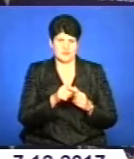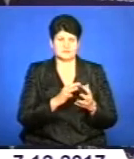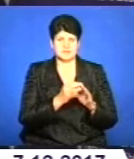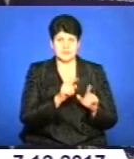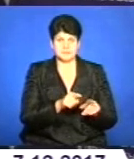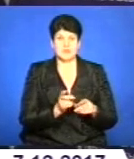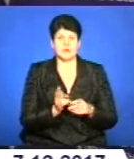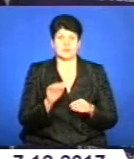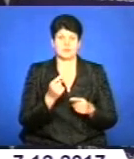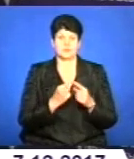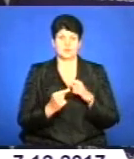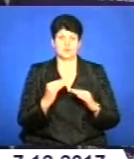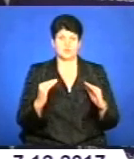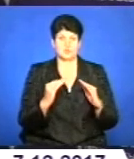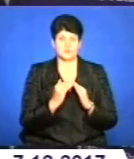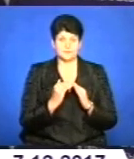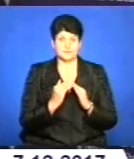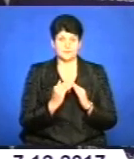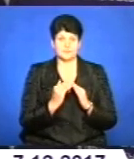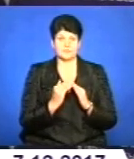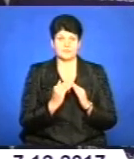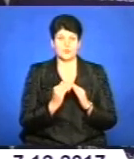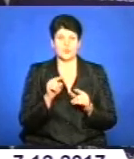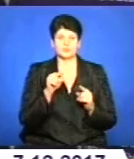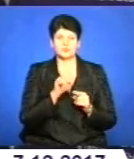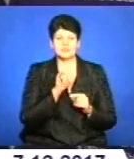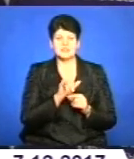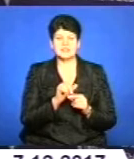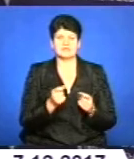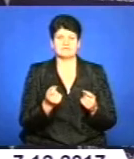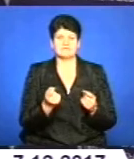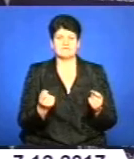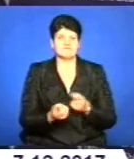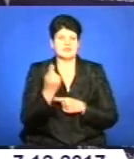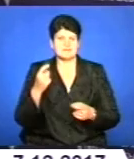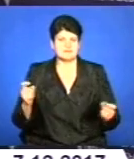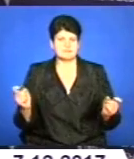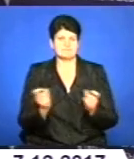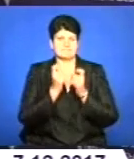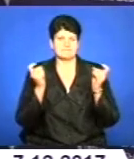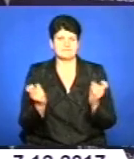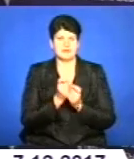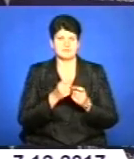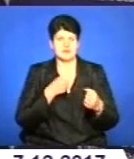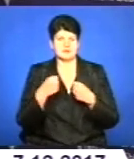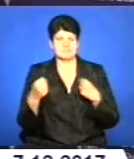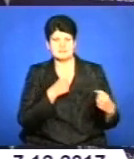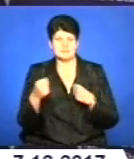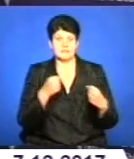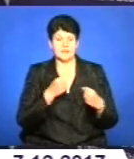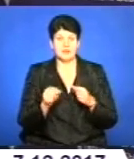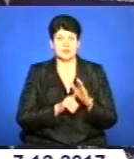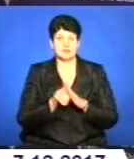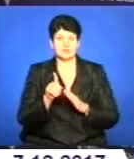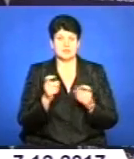вони прийшли додому, та в них виникла словесна суперечка, яка переросла в шарпанину. Під час даної суперечки